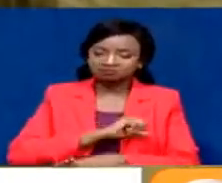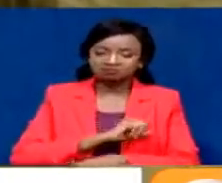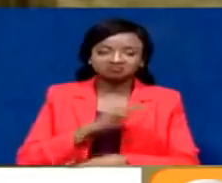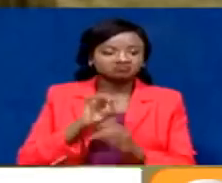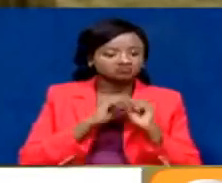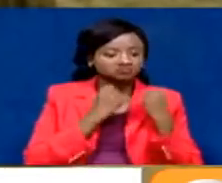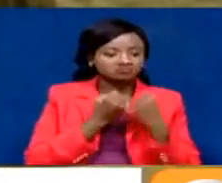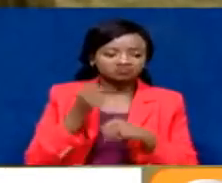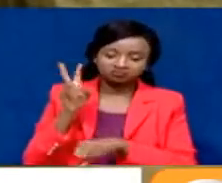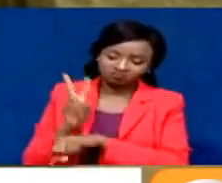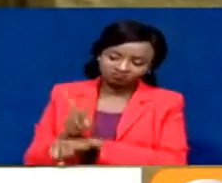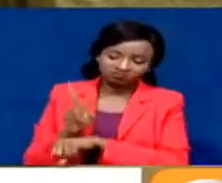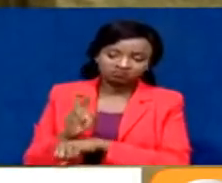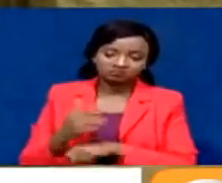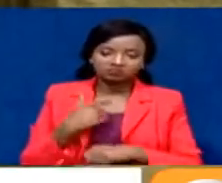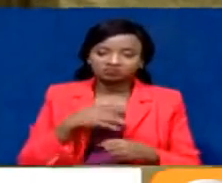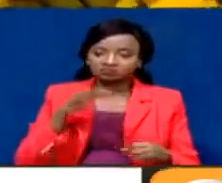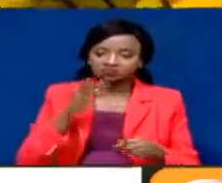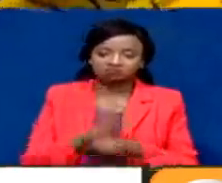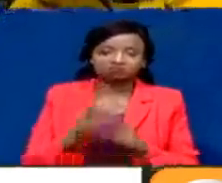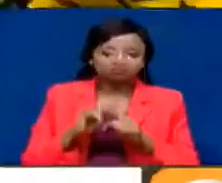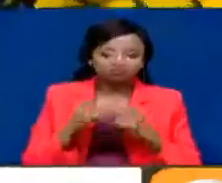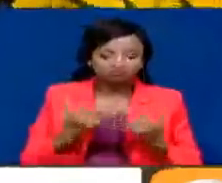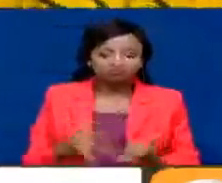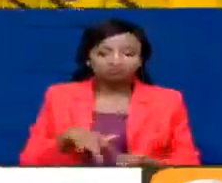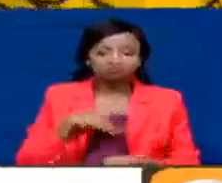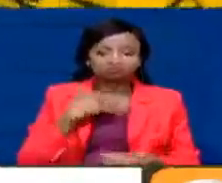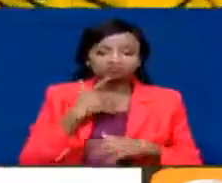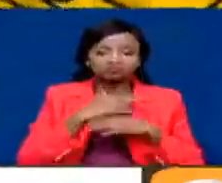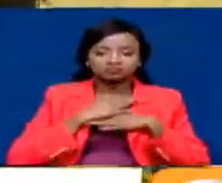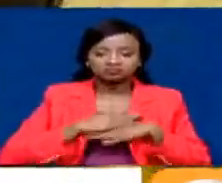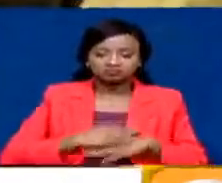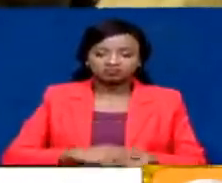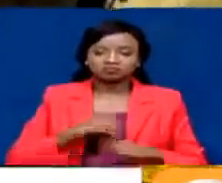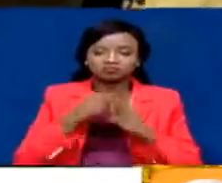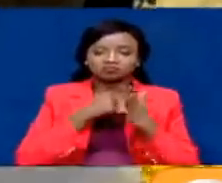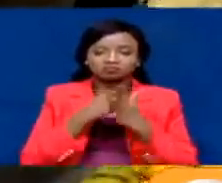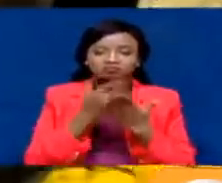nao baada ya kupatikana na virusi hivi, ila sasa amekuwa mwanaharakati.